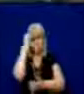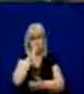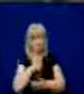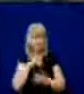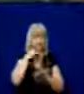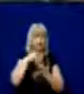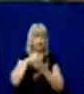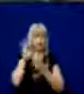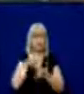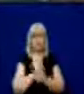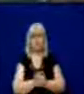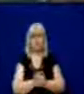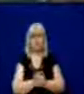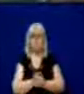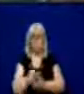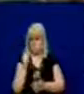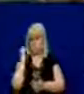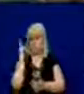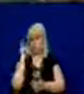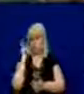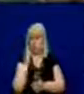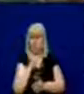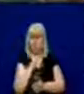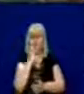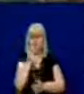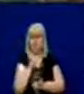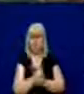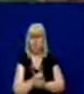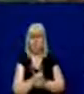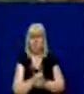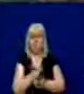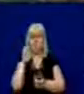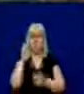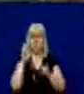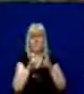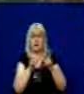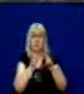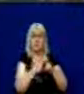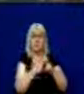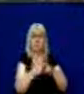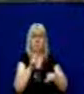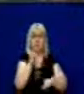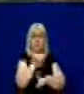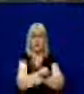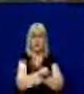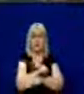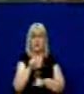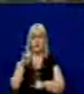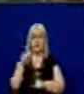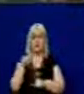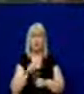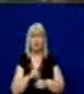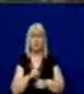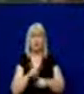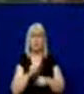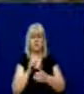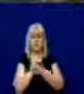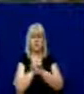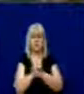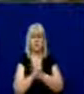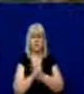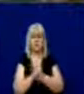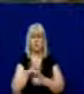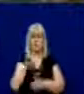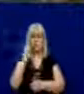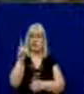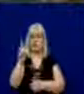e verjut. Kurse pardje e keni pas një aksion të EU-Lexit për të arrestuar vlohën e zvonko Veselinovichit, zharko